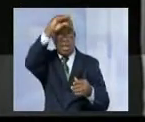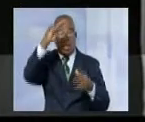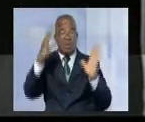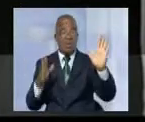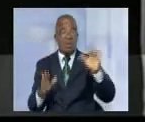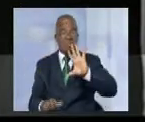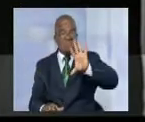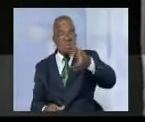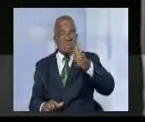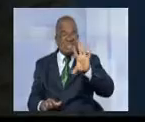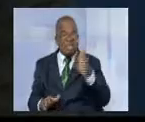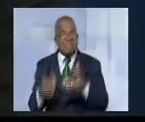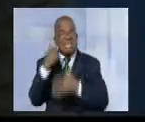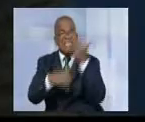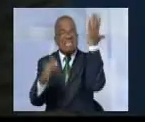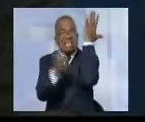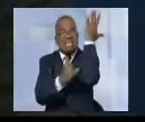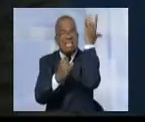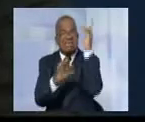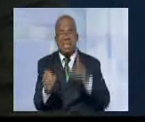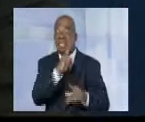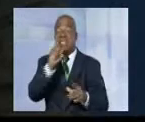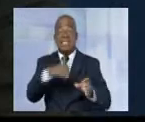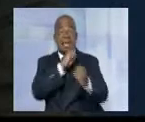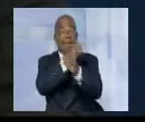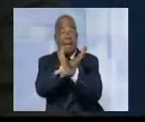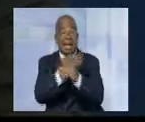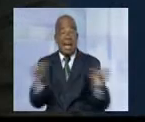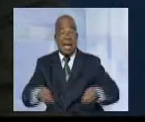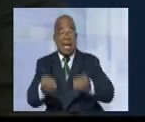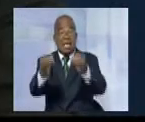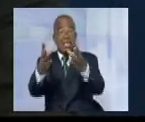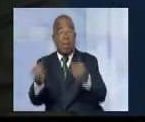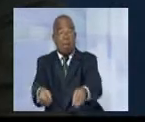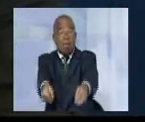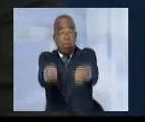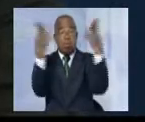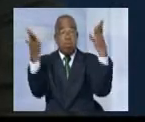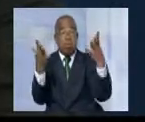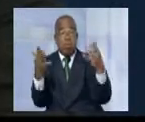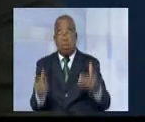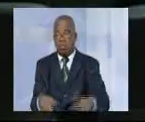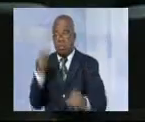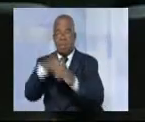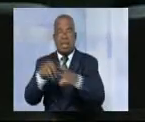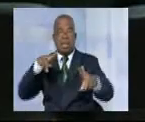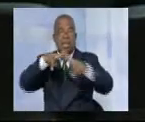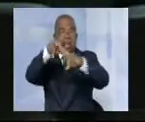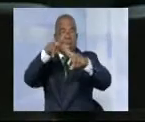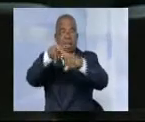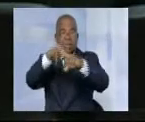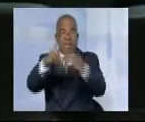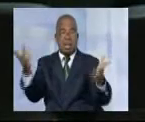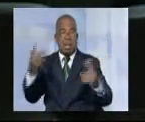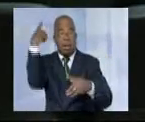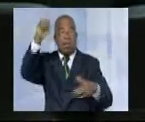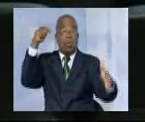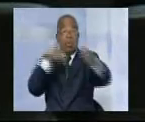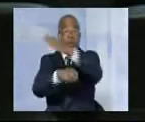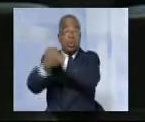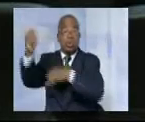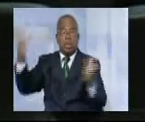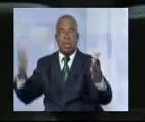nationalité n'a pas encore été précisée, auraient projeté de faire dérailler le train. La police canadienne a annoncé qu'ils avaient reçu du soutien